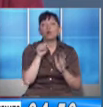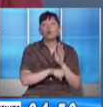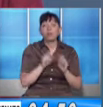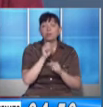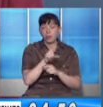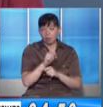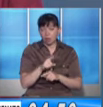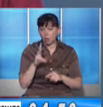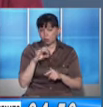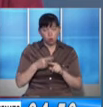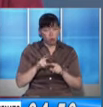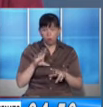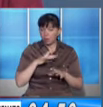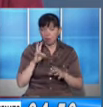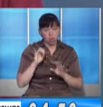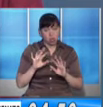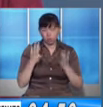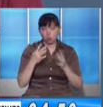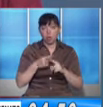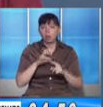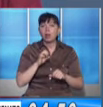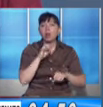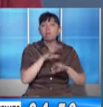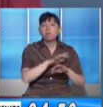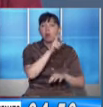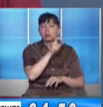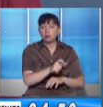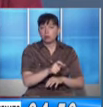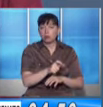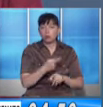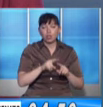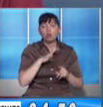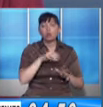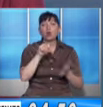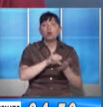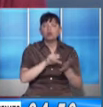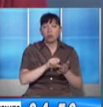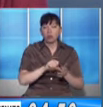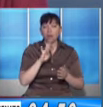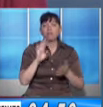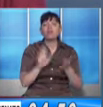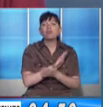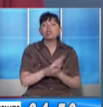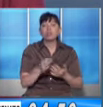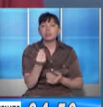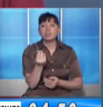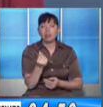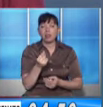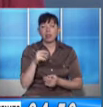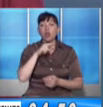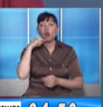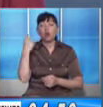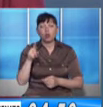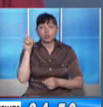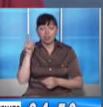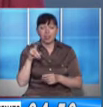era unul întâmplător, era vorba despre banchirul care a fost implicat în marea spălătorie rusească din Republica Moldova.